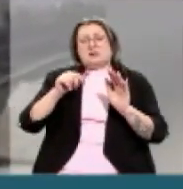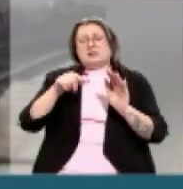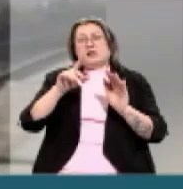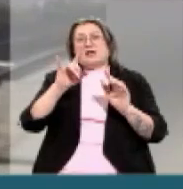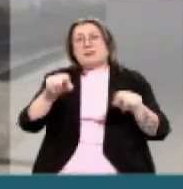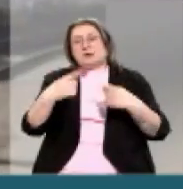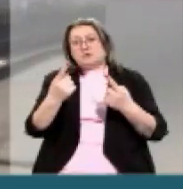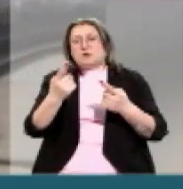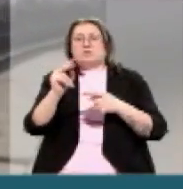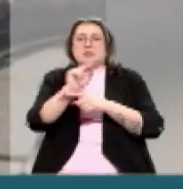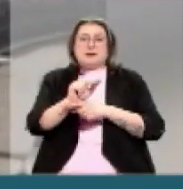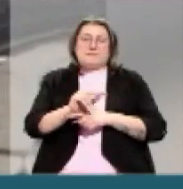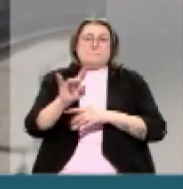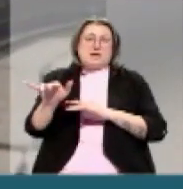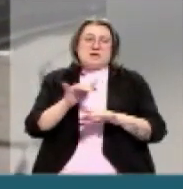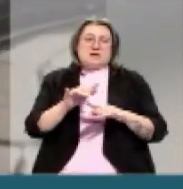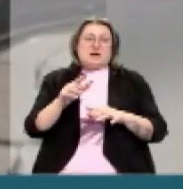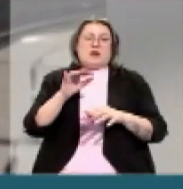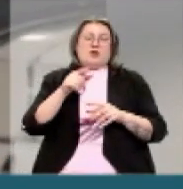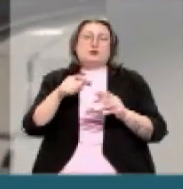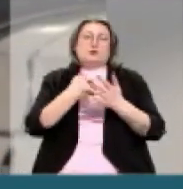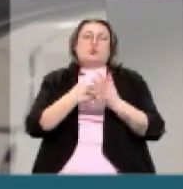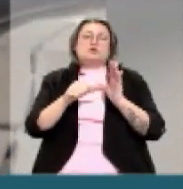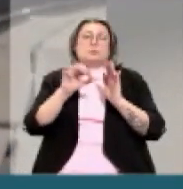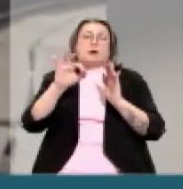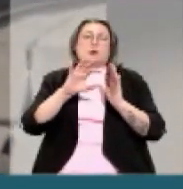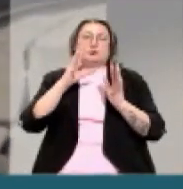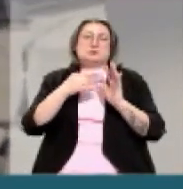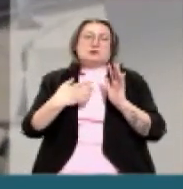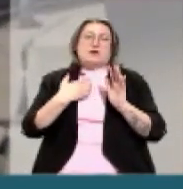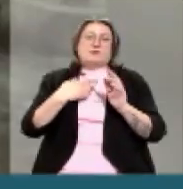и реабилитационные меры в обоих случаях до 6% от суммы